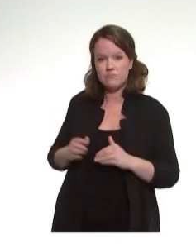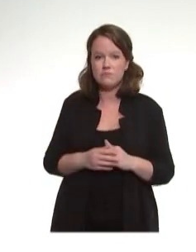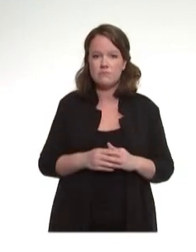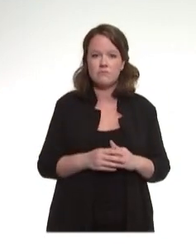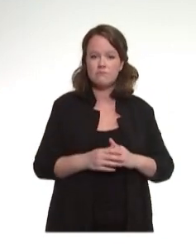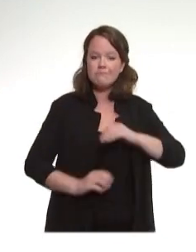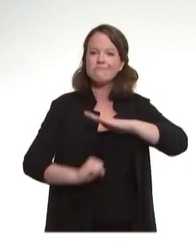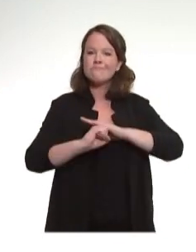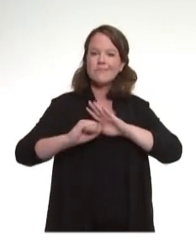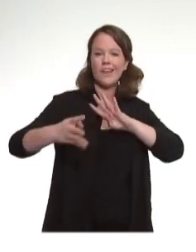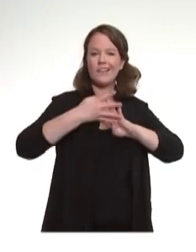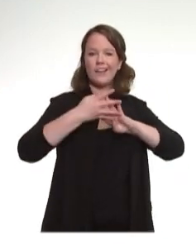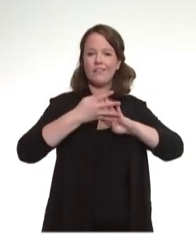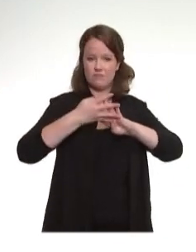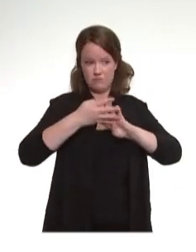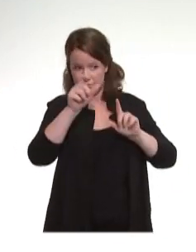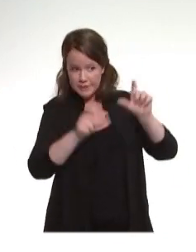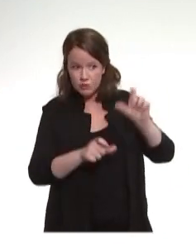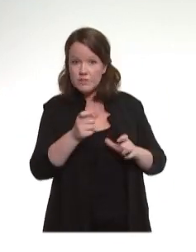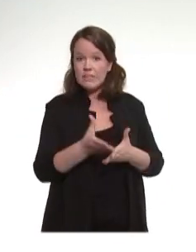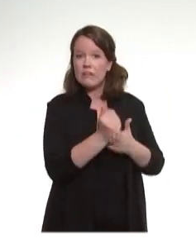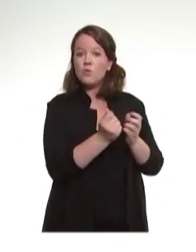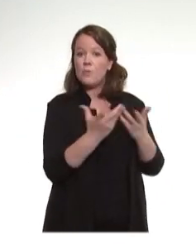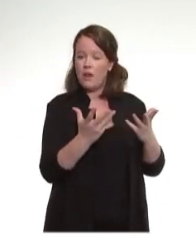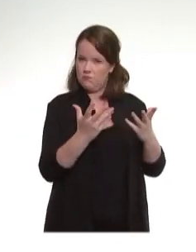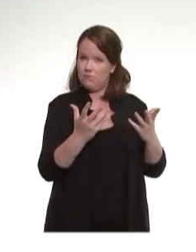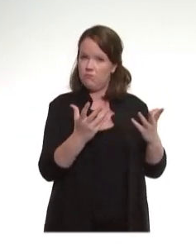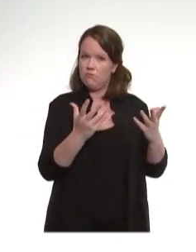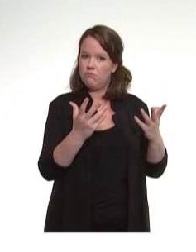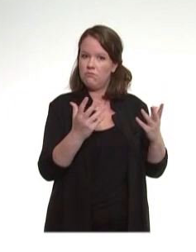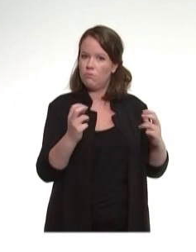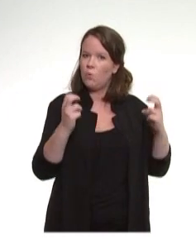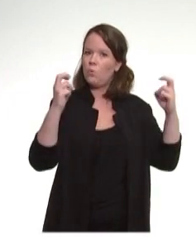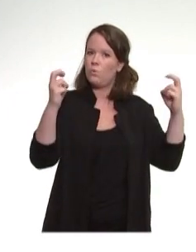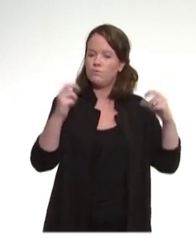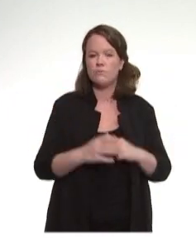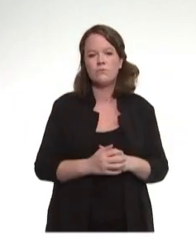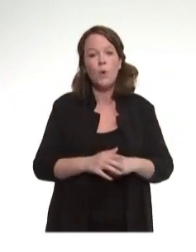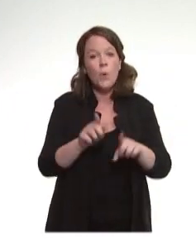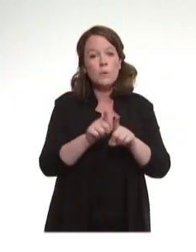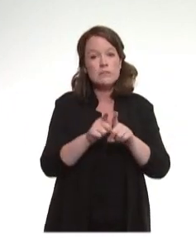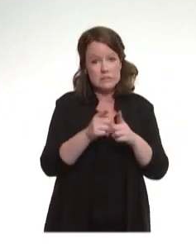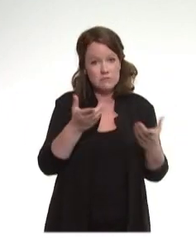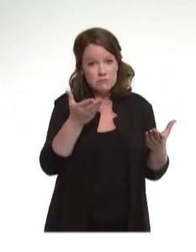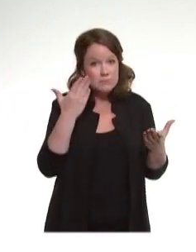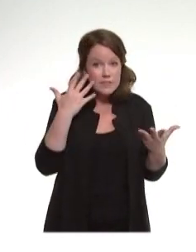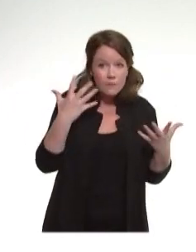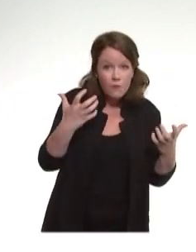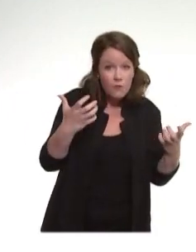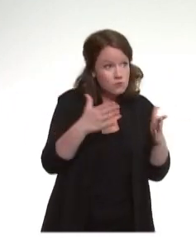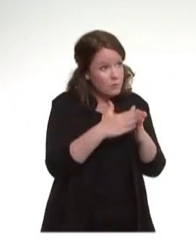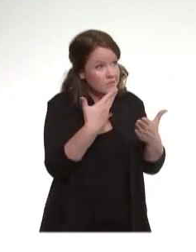50 salariés dans les secteurs que j'ai indiquées et pour en bénéficier soit vous est fermé sauf dapper v perdu non pas